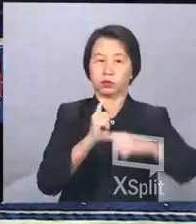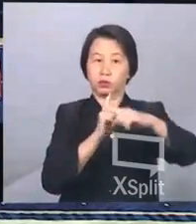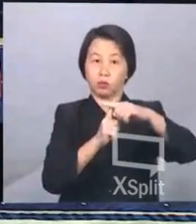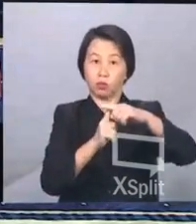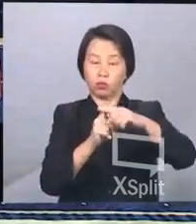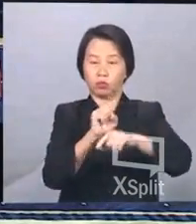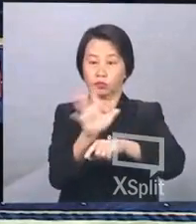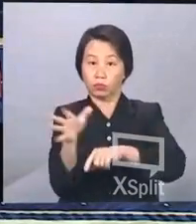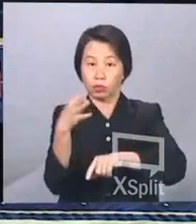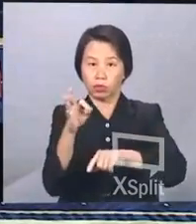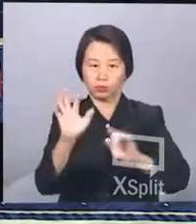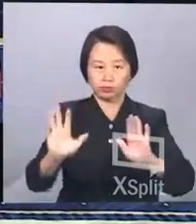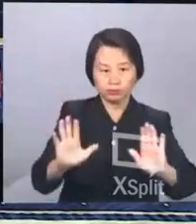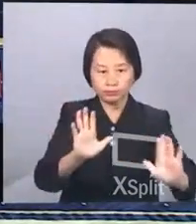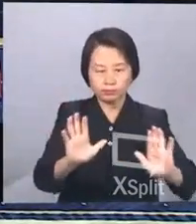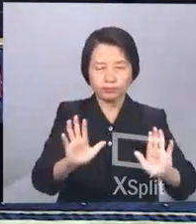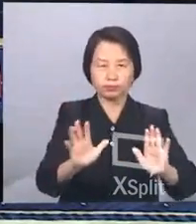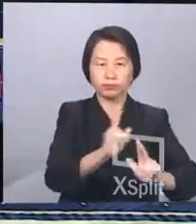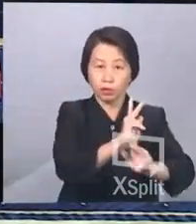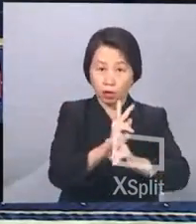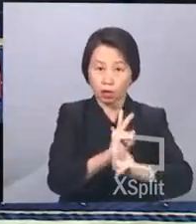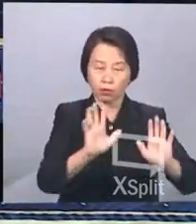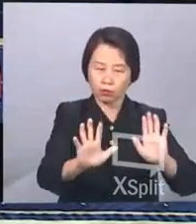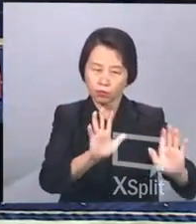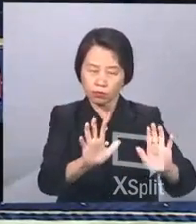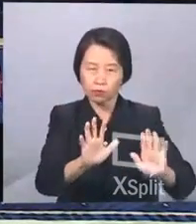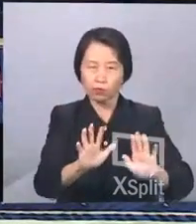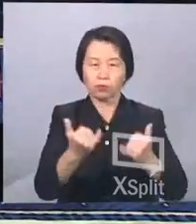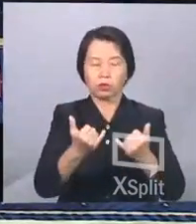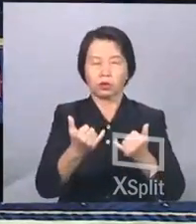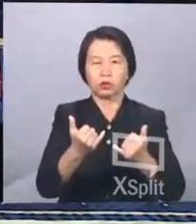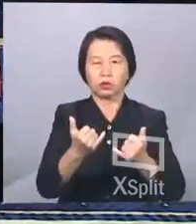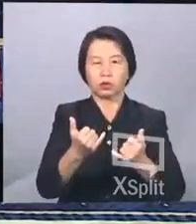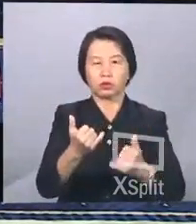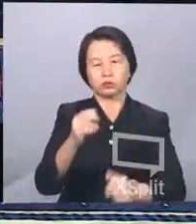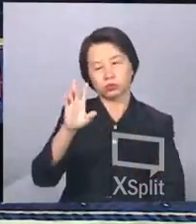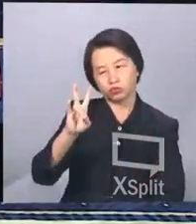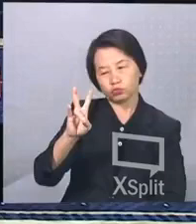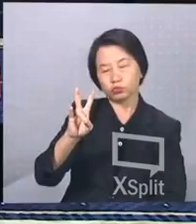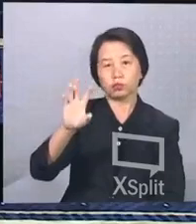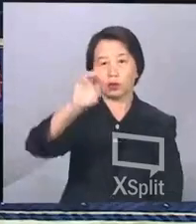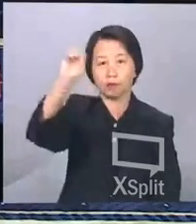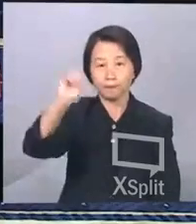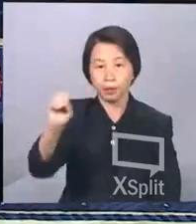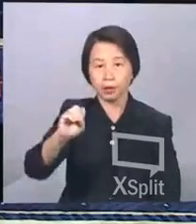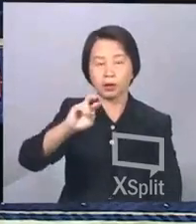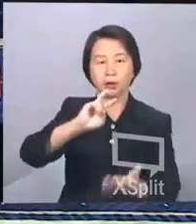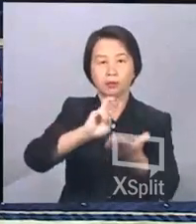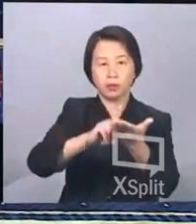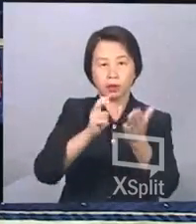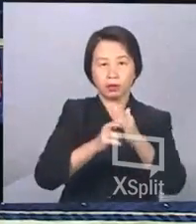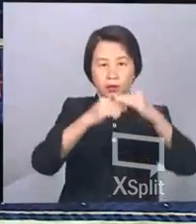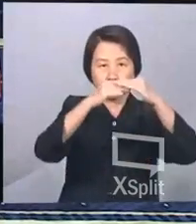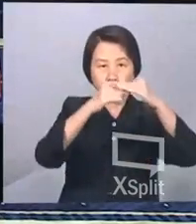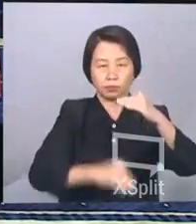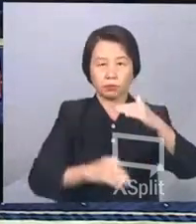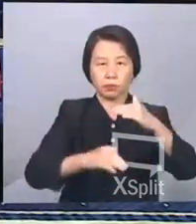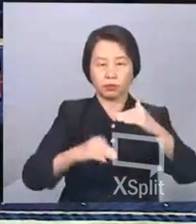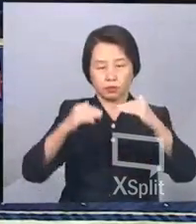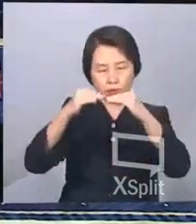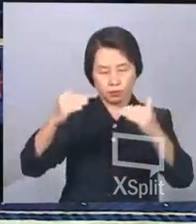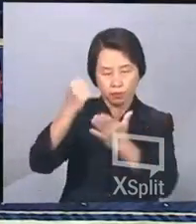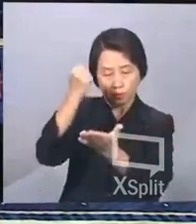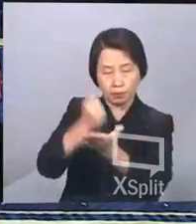khoirunnas adalah terkawal pada kadal 700 yaitu di bawah benchmark